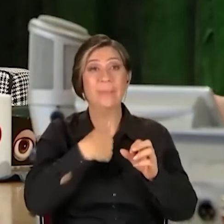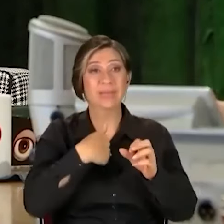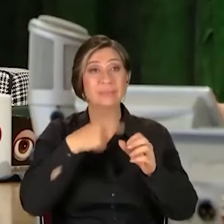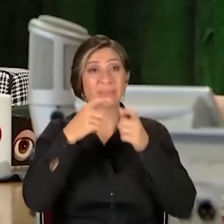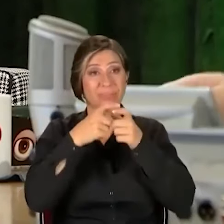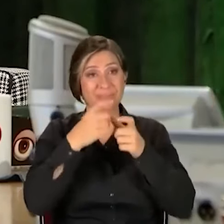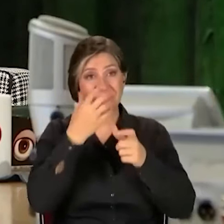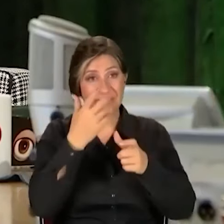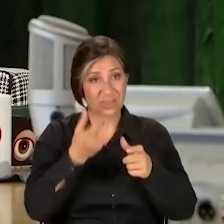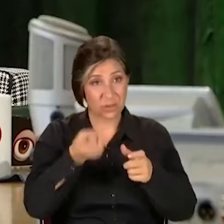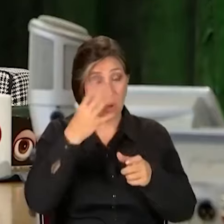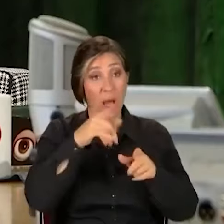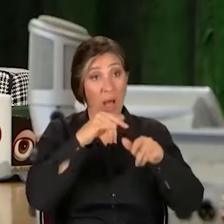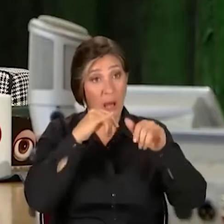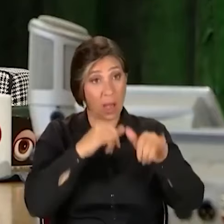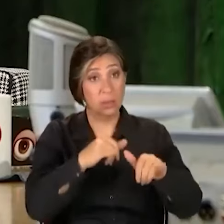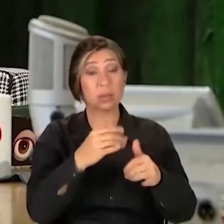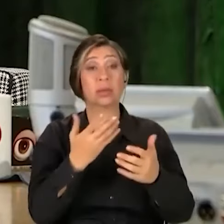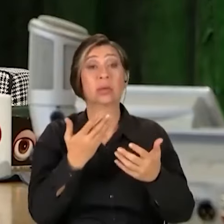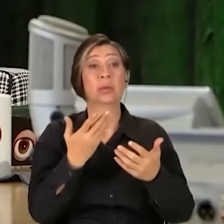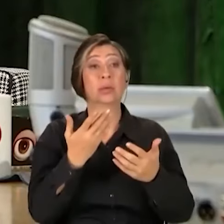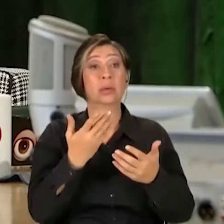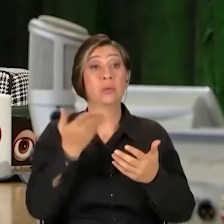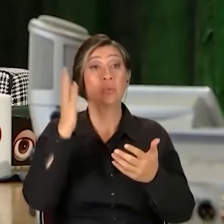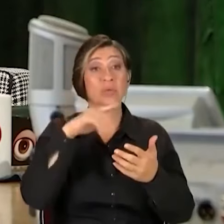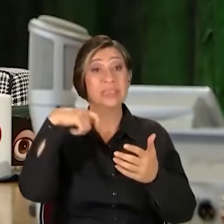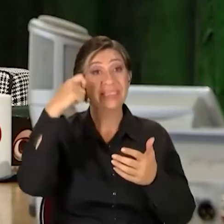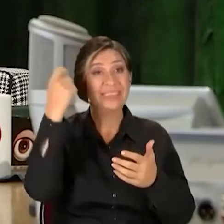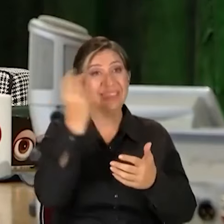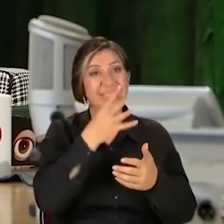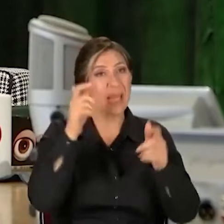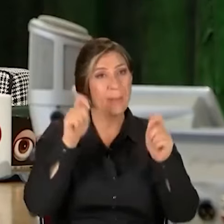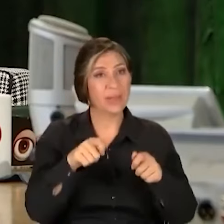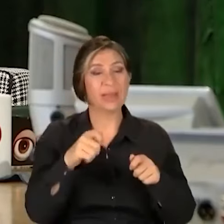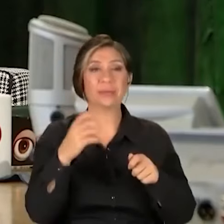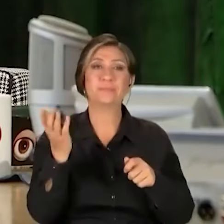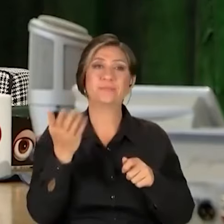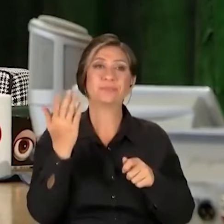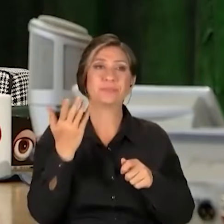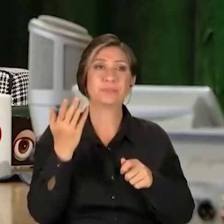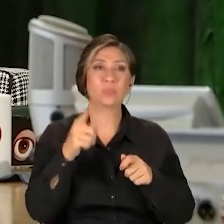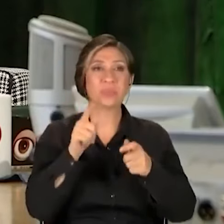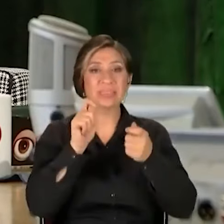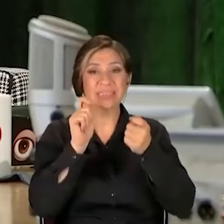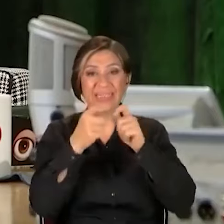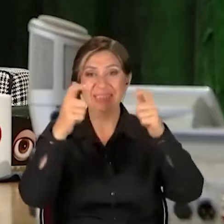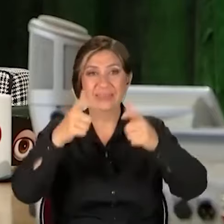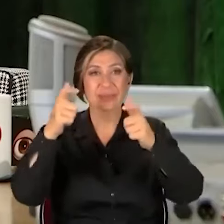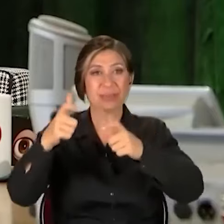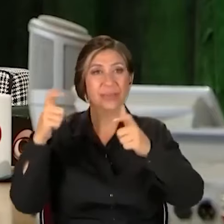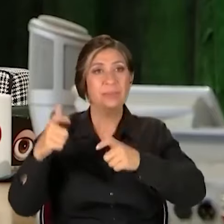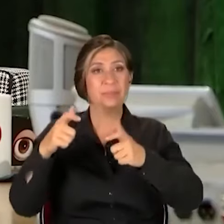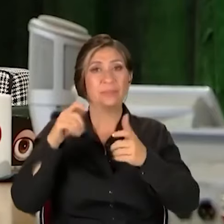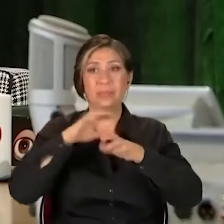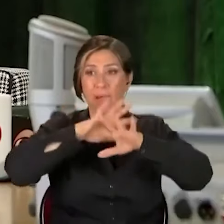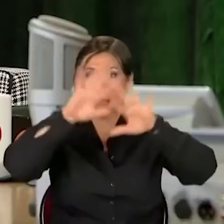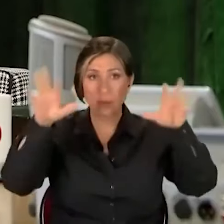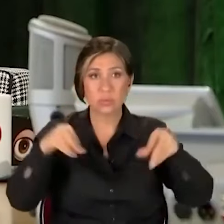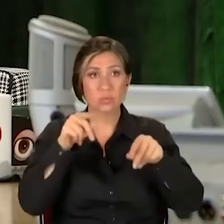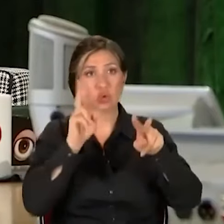çıkmıştı. Onlar mesela yine bir renk kattı. Daha sonra dizi yapanlar, işte ne bileyim hani bu değişik platformdaki medya çalışanların